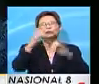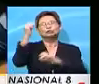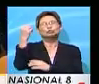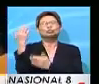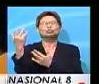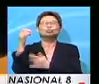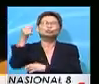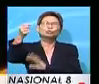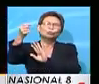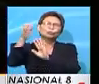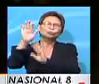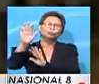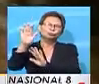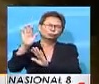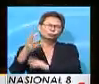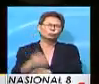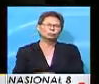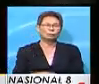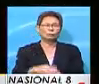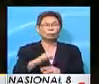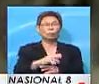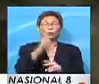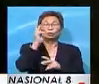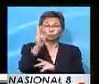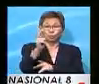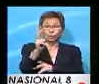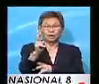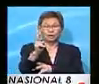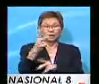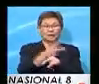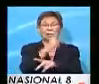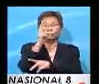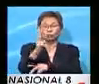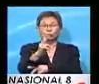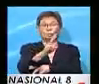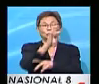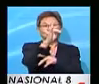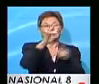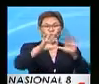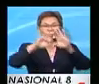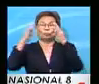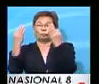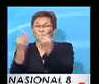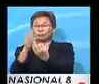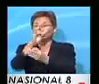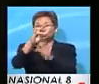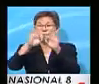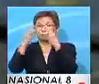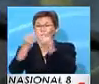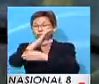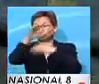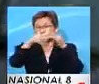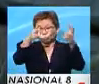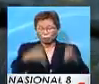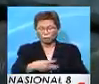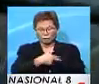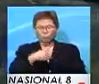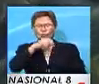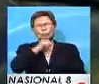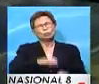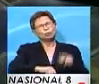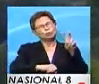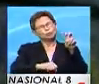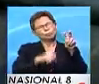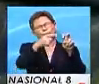tunggu surat takuan dalam operasi kedua di Kampung Tanjung Batu tujuh sekeluarga kesemuanya warga Indonesia lingkungan umur